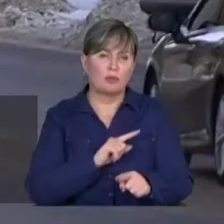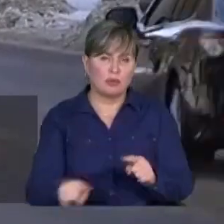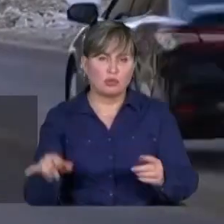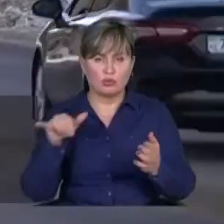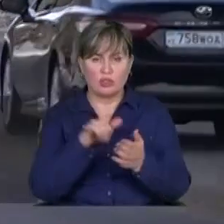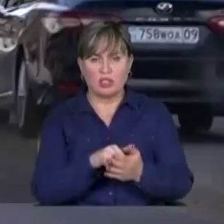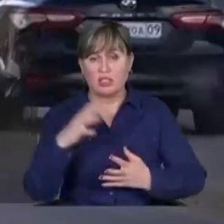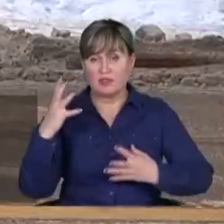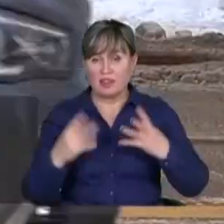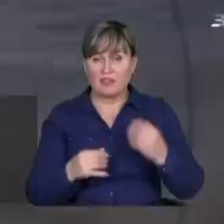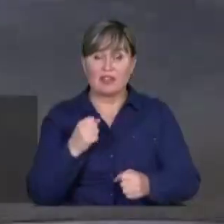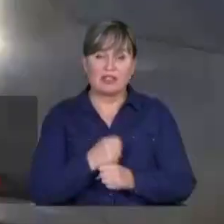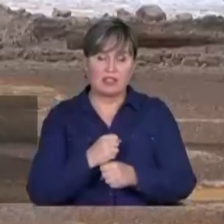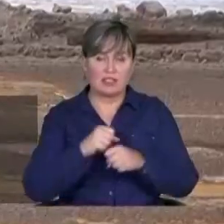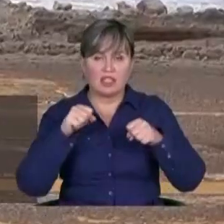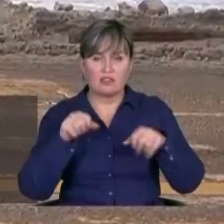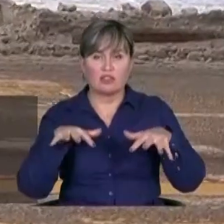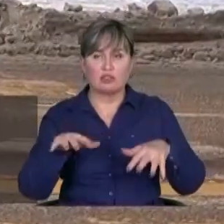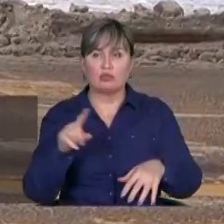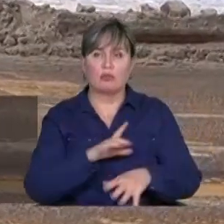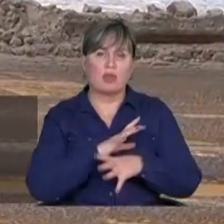установить светофоры и наладить освещение, чтобы